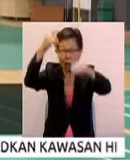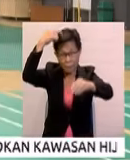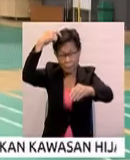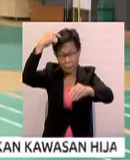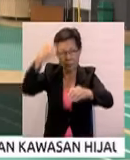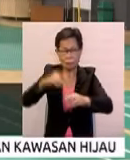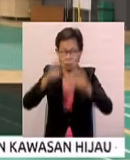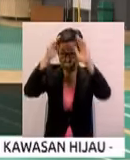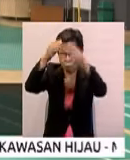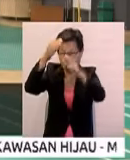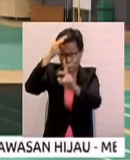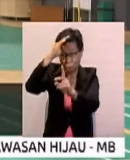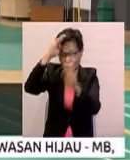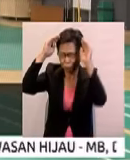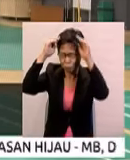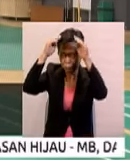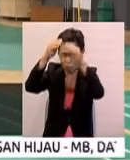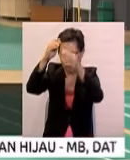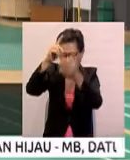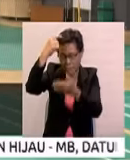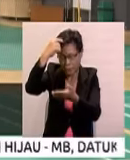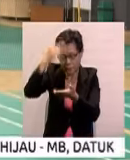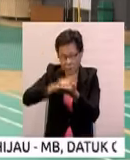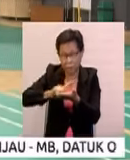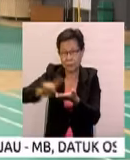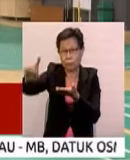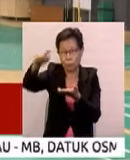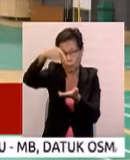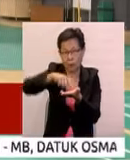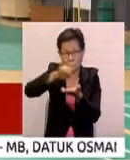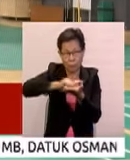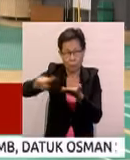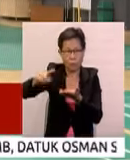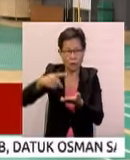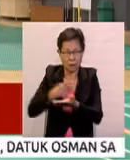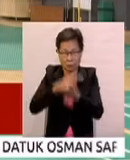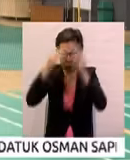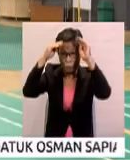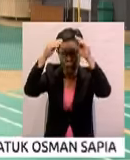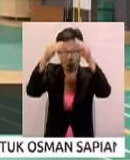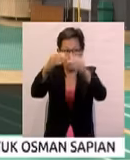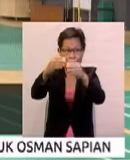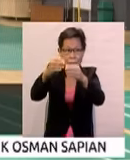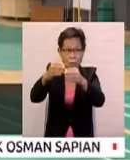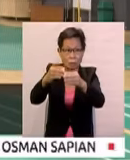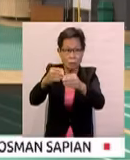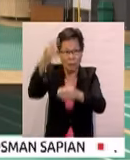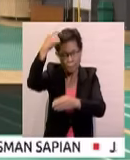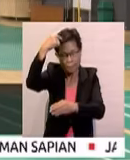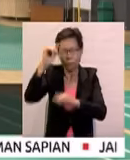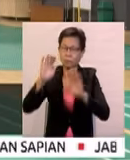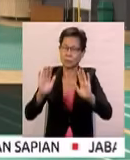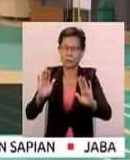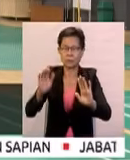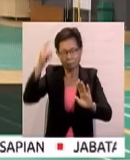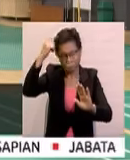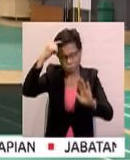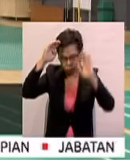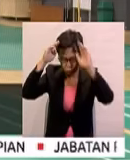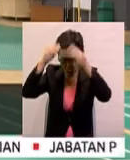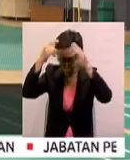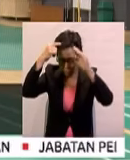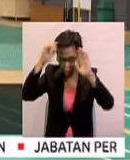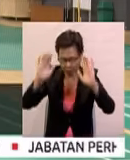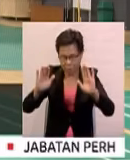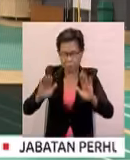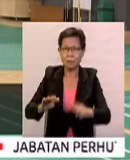saya, dan so selama satu minggu ni kebanyakan pun kita fokus dari training mental saja, dan so far saya